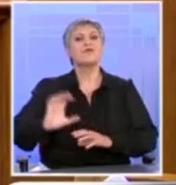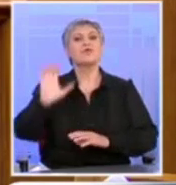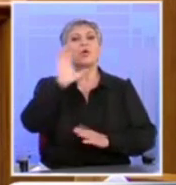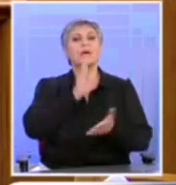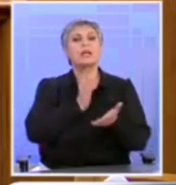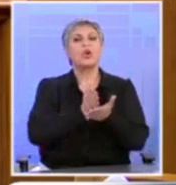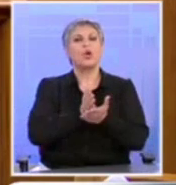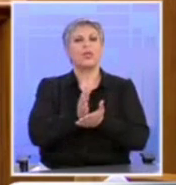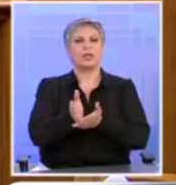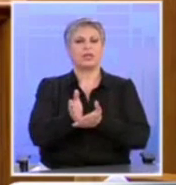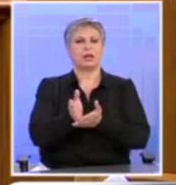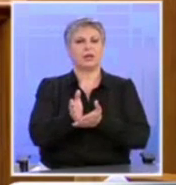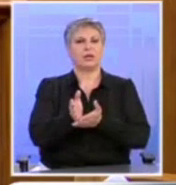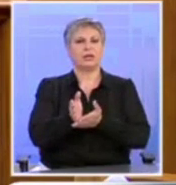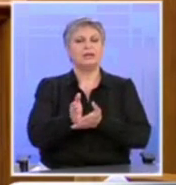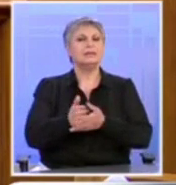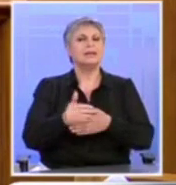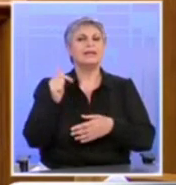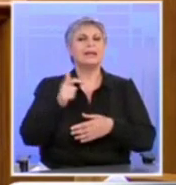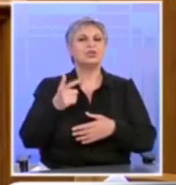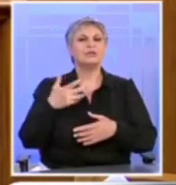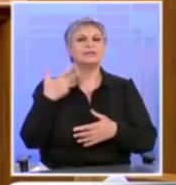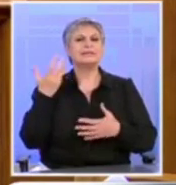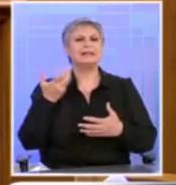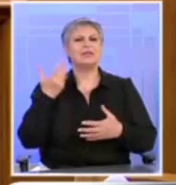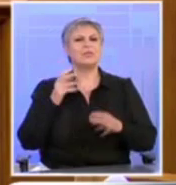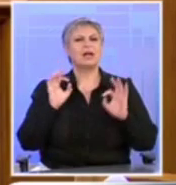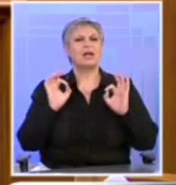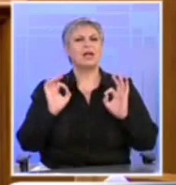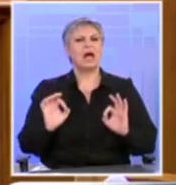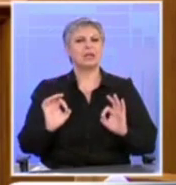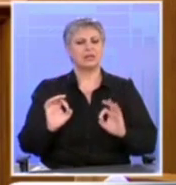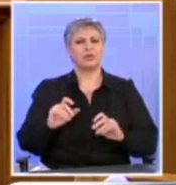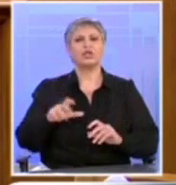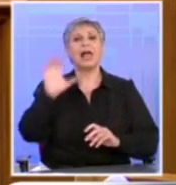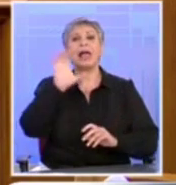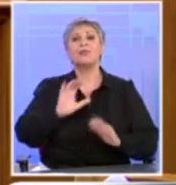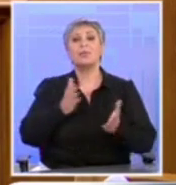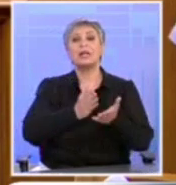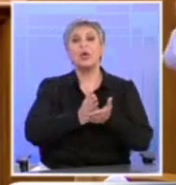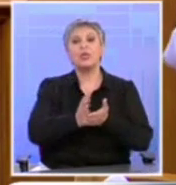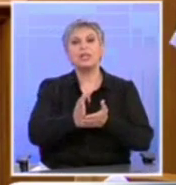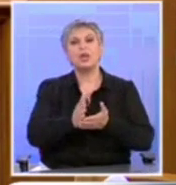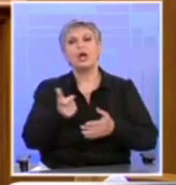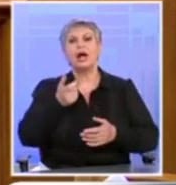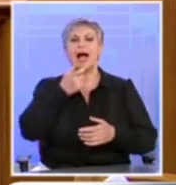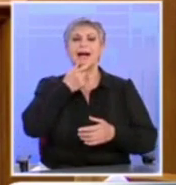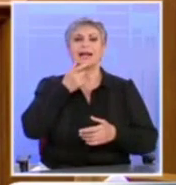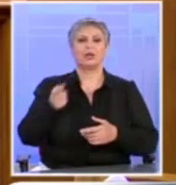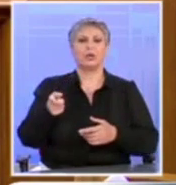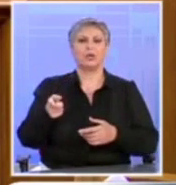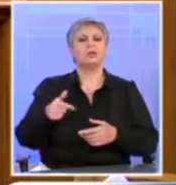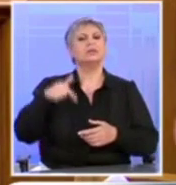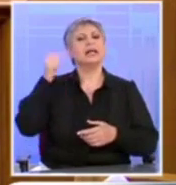αγγλικό. Τι είναι το ευρωπαϊκό δίκαιο και τι είναι το αγγλικό. το ευρωπαϊκό δίκαιο, δηλαδή το διεθνές